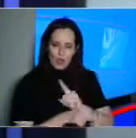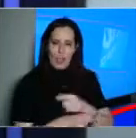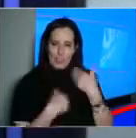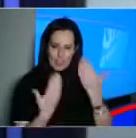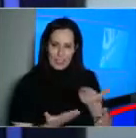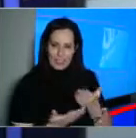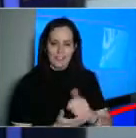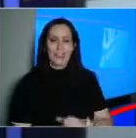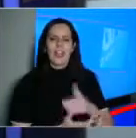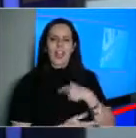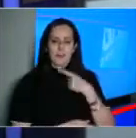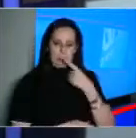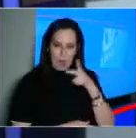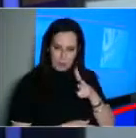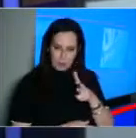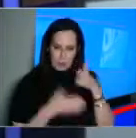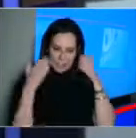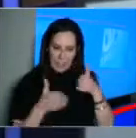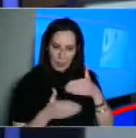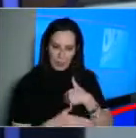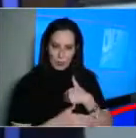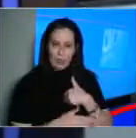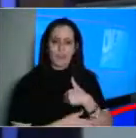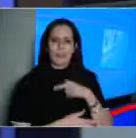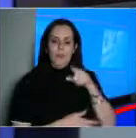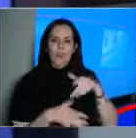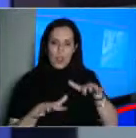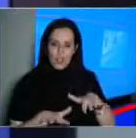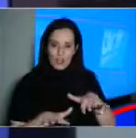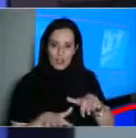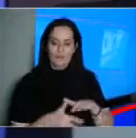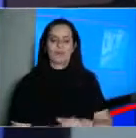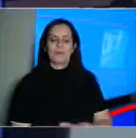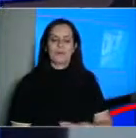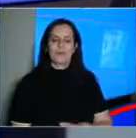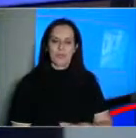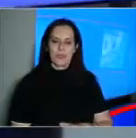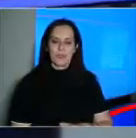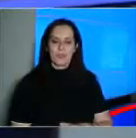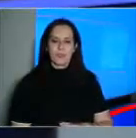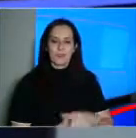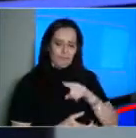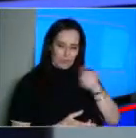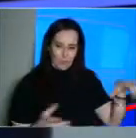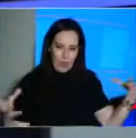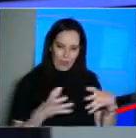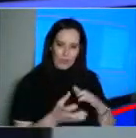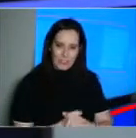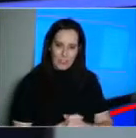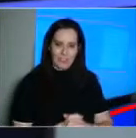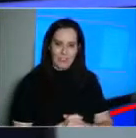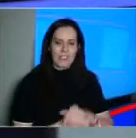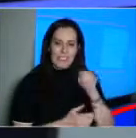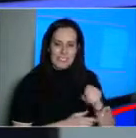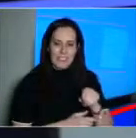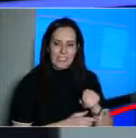אתן לך ללכת, אני מדבר למצלמה, תתרכזו בי, דודי הולך לשבת במקום שלו, לתפוס את המקום שלו ליד תום, אלן ויוהנה,